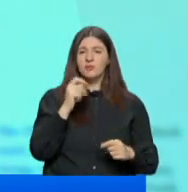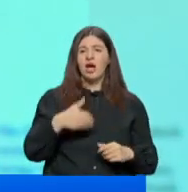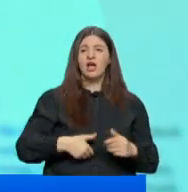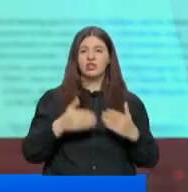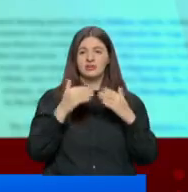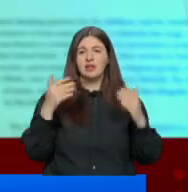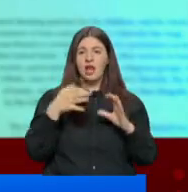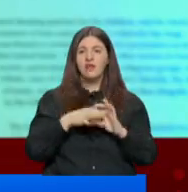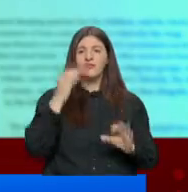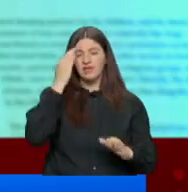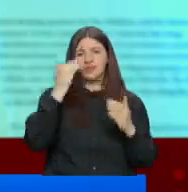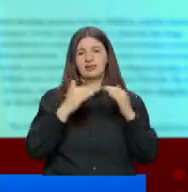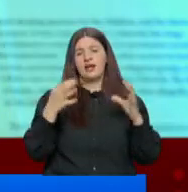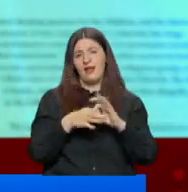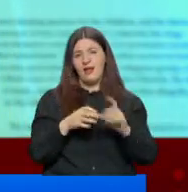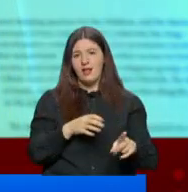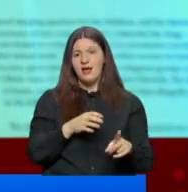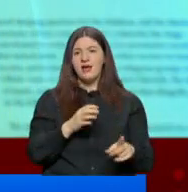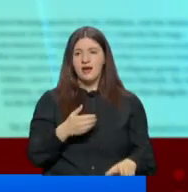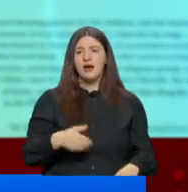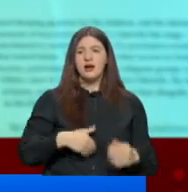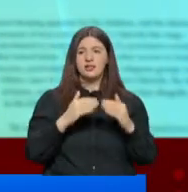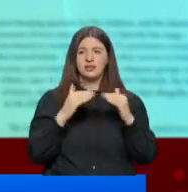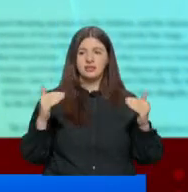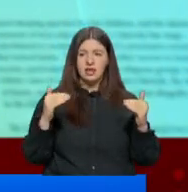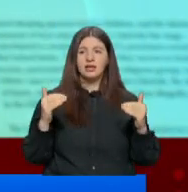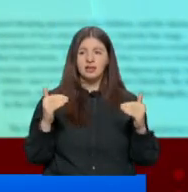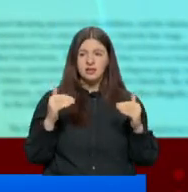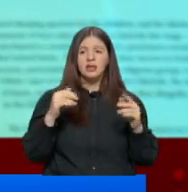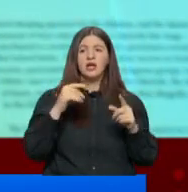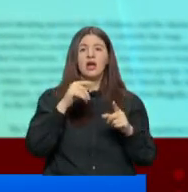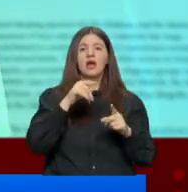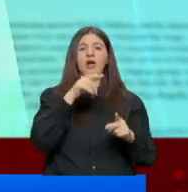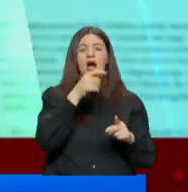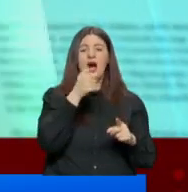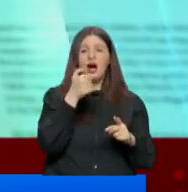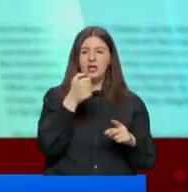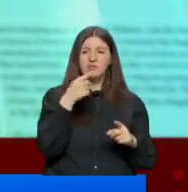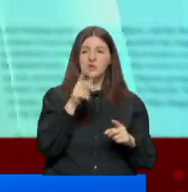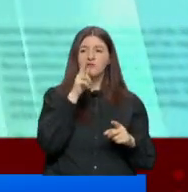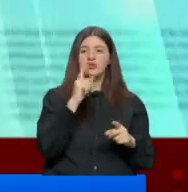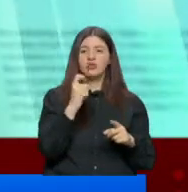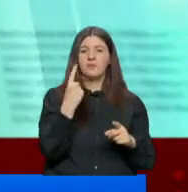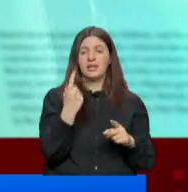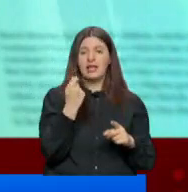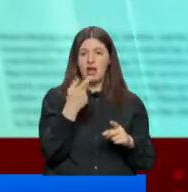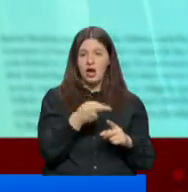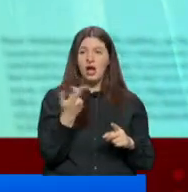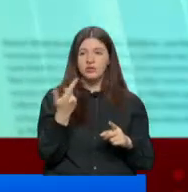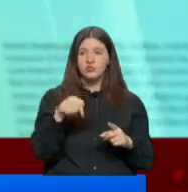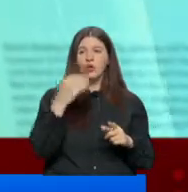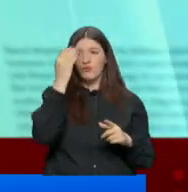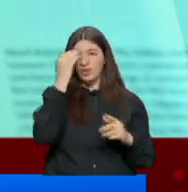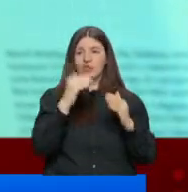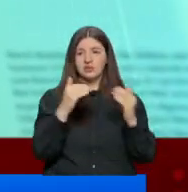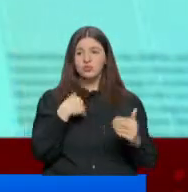ile ilgili, yoksulluk sınırı ile ilgili. Açlık sınırı 6.391 lira. Ve şimdi yoksulluk